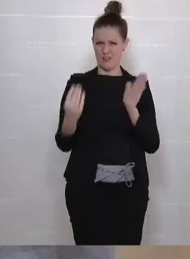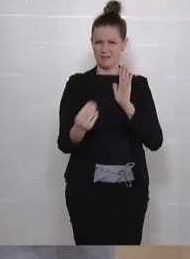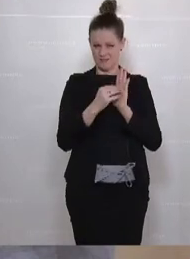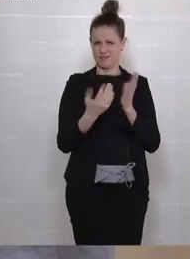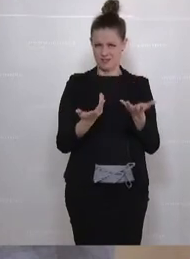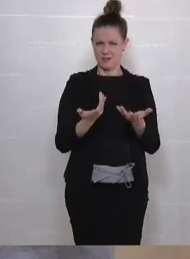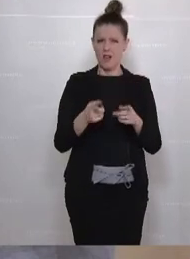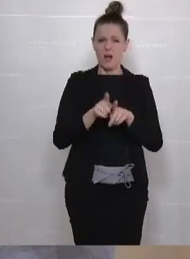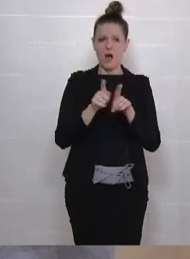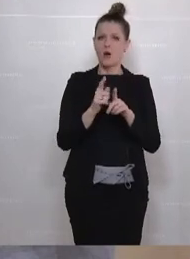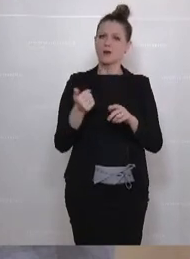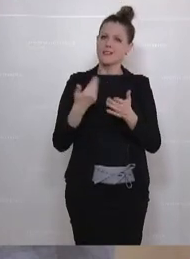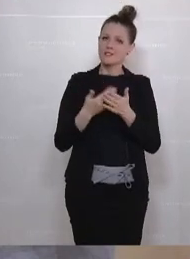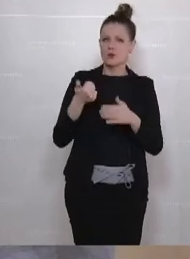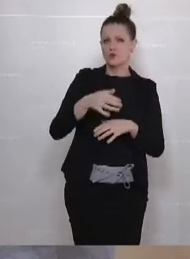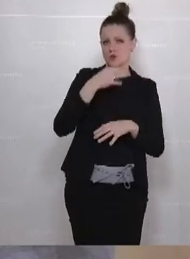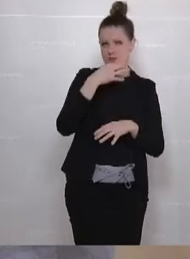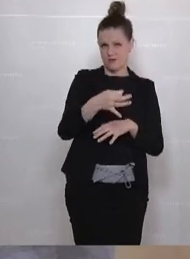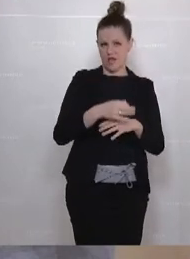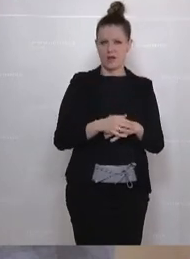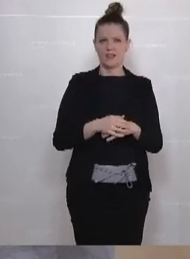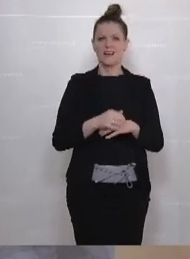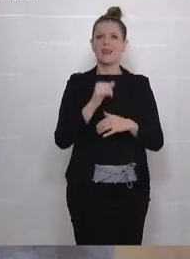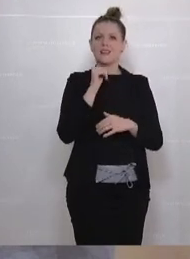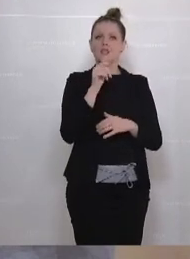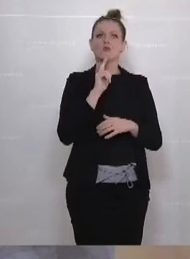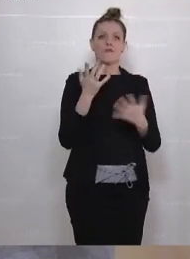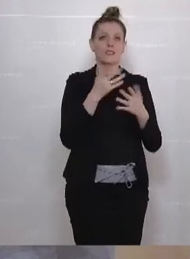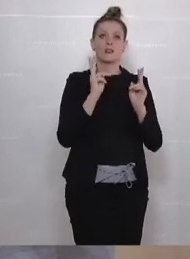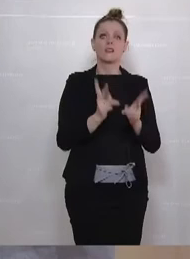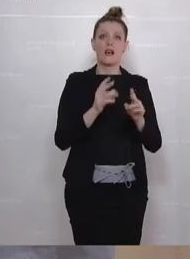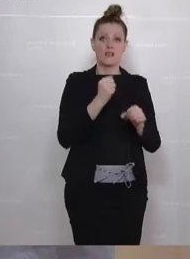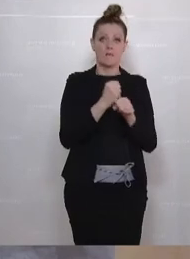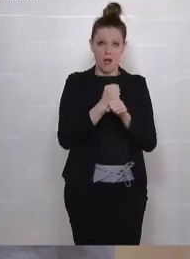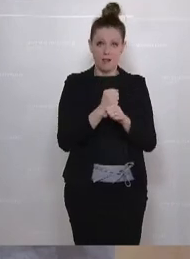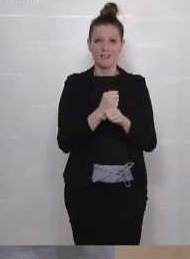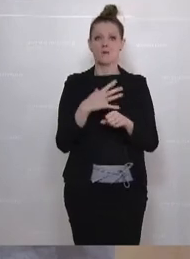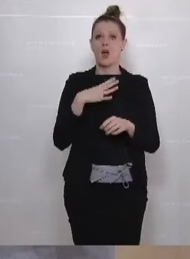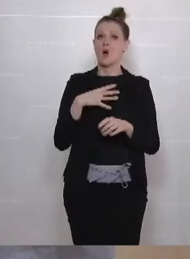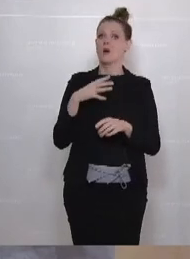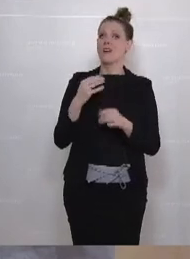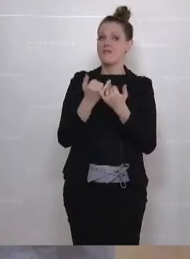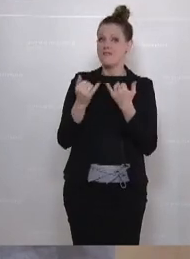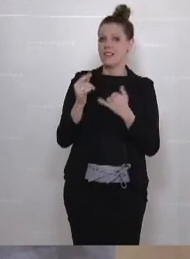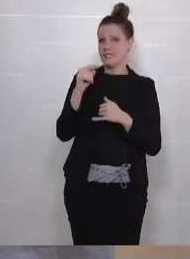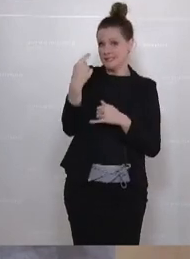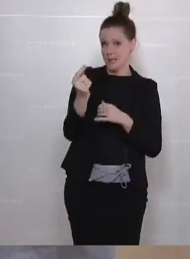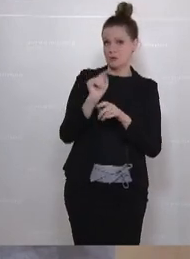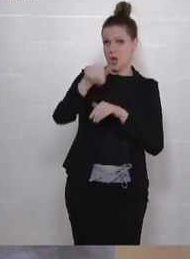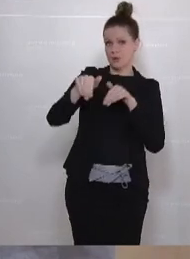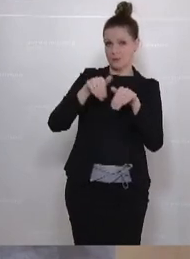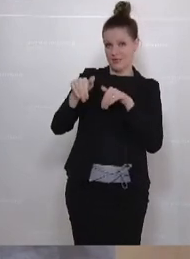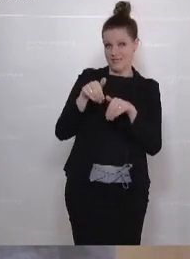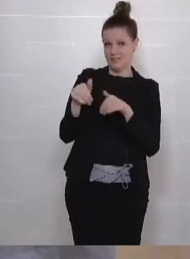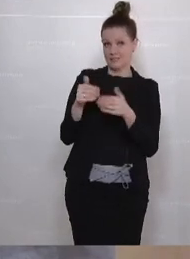meine Zusatzfrage, wie, nicht nur welche Hebel haben wir, sondern wie können Sie als Außenminister auch